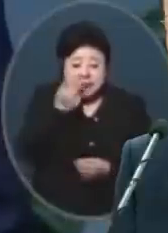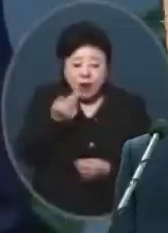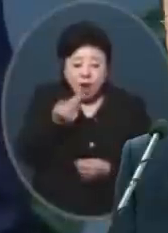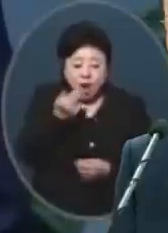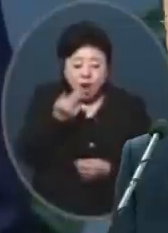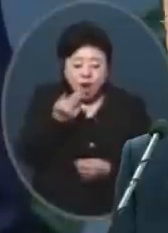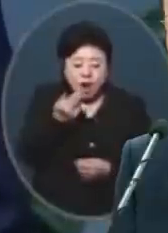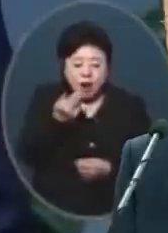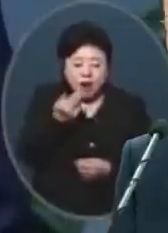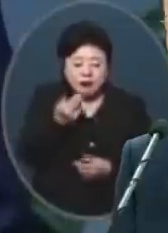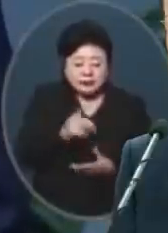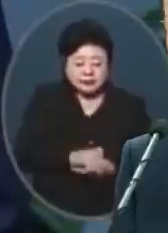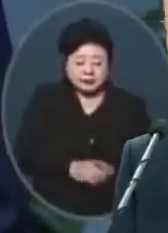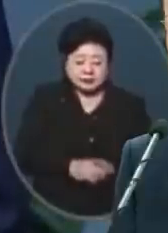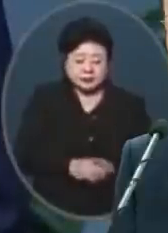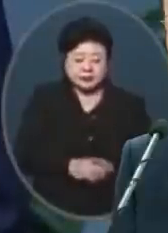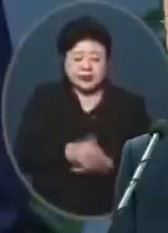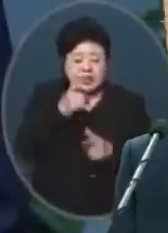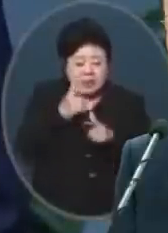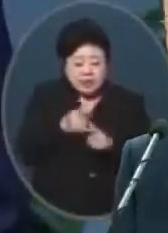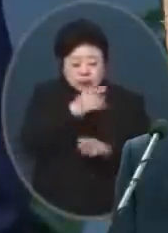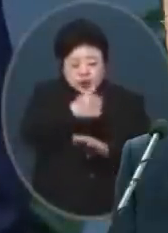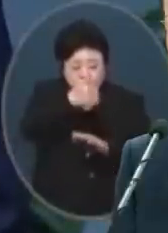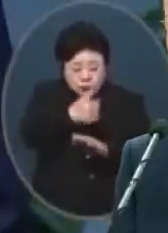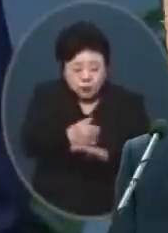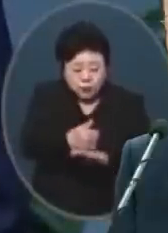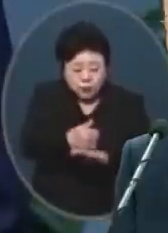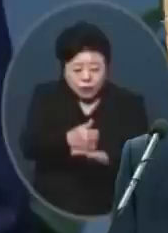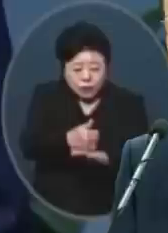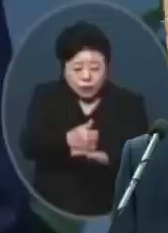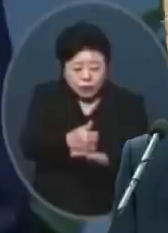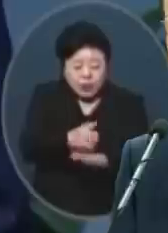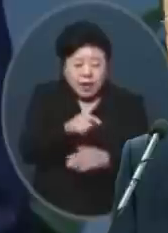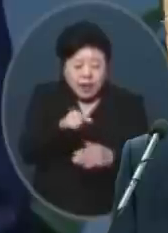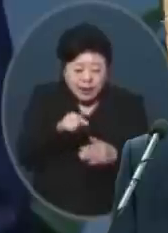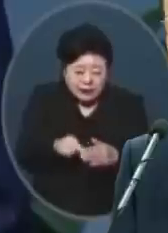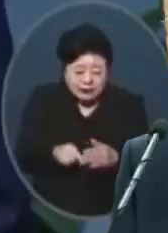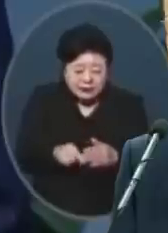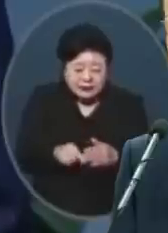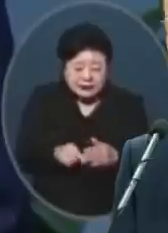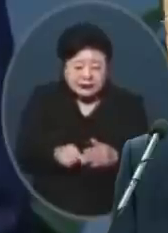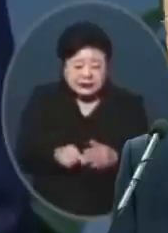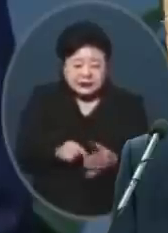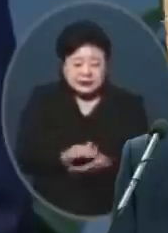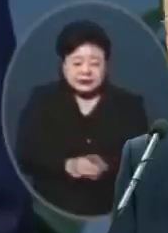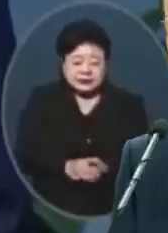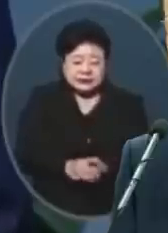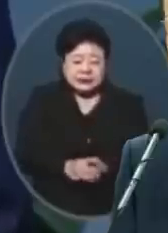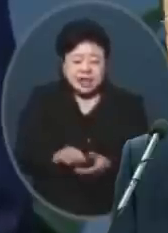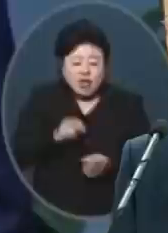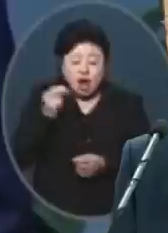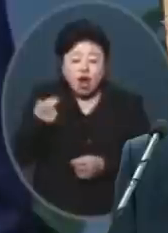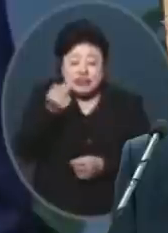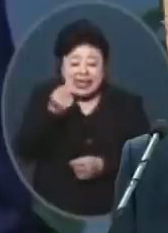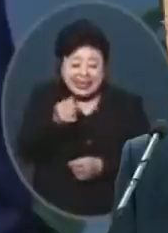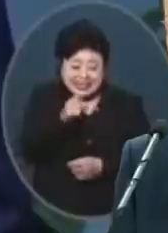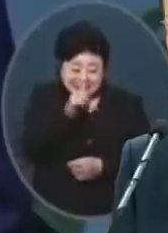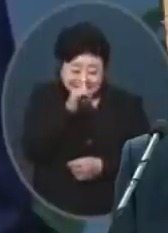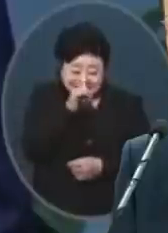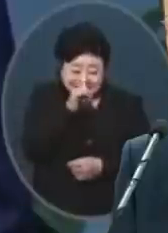생명이라는 것은 예수 그리스도 많이 가지고 있는 영생이기